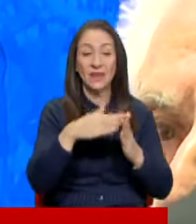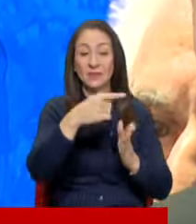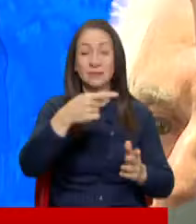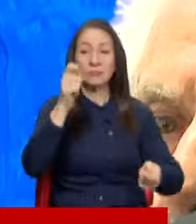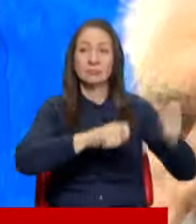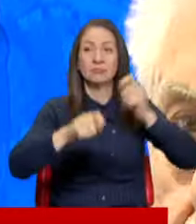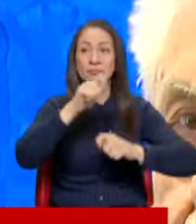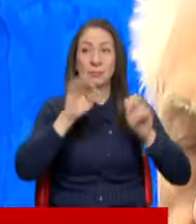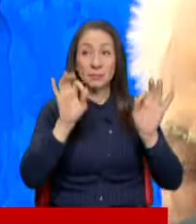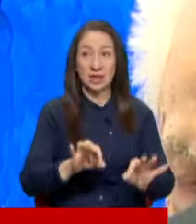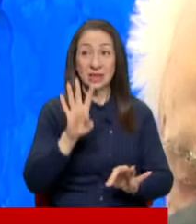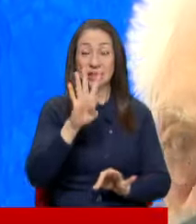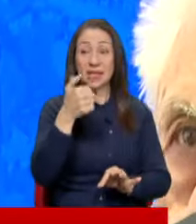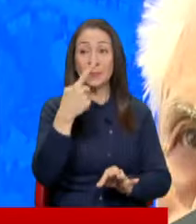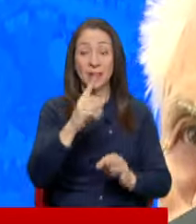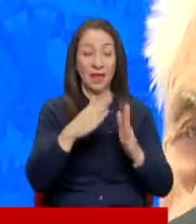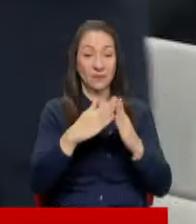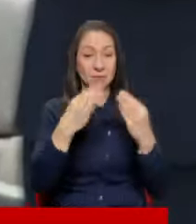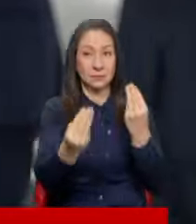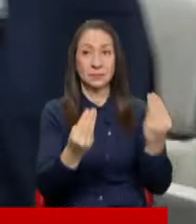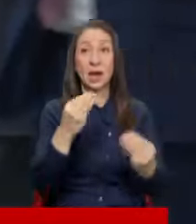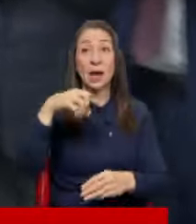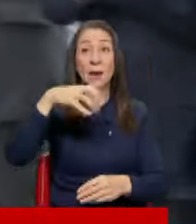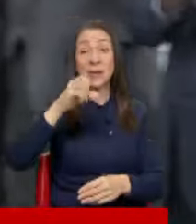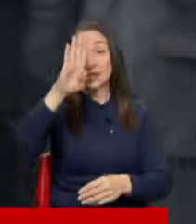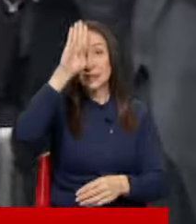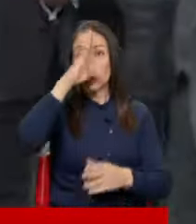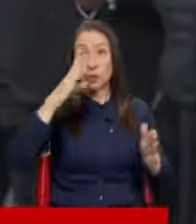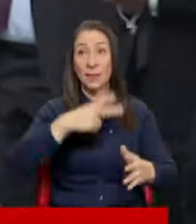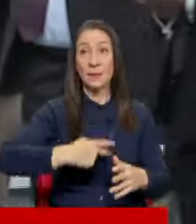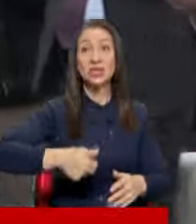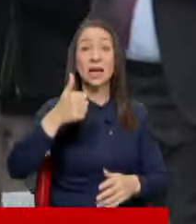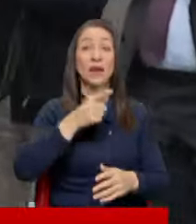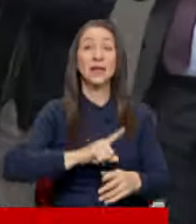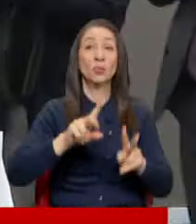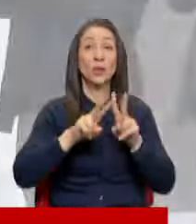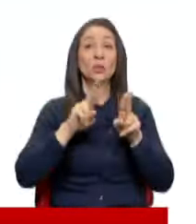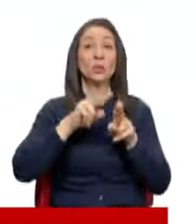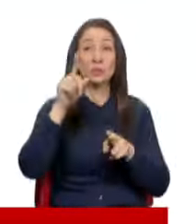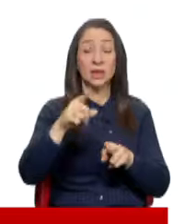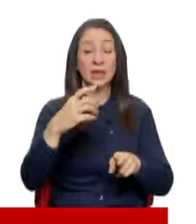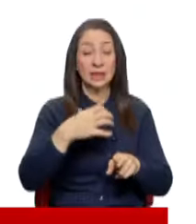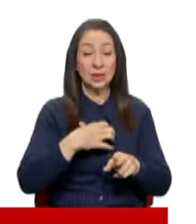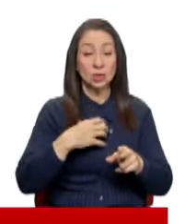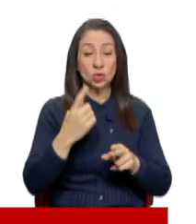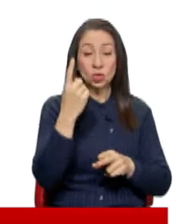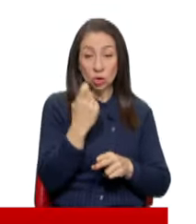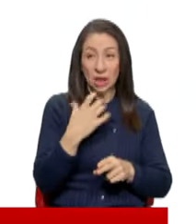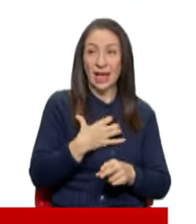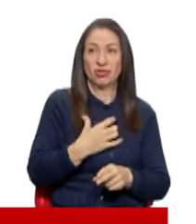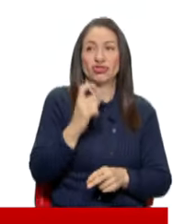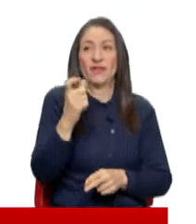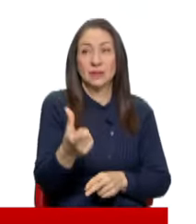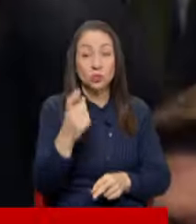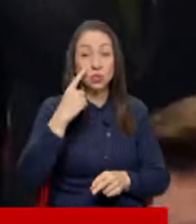inşasını başlattık 46.000 konut teslim edildi AK Parti'nin İstanbul Büyükşehir Belediye Başkan Adayı Murat kurum kendi sorusuna kendi yanıt